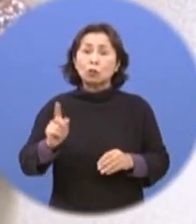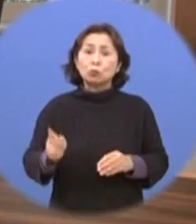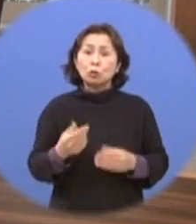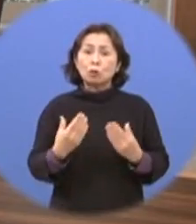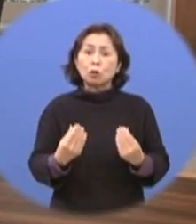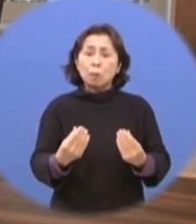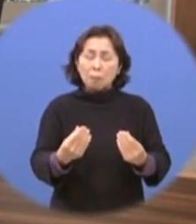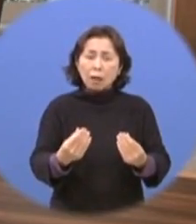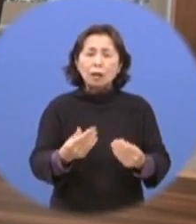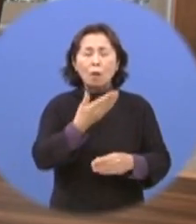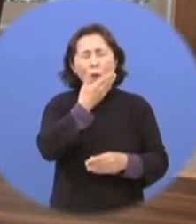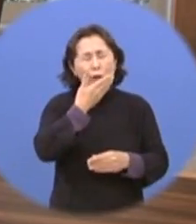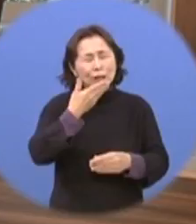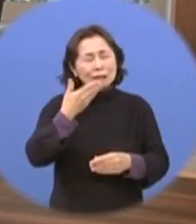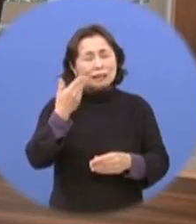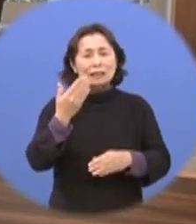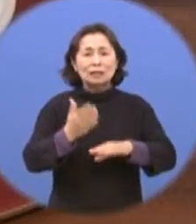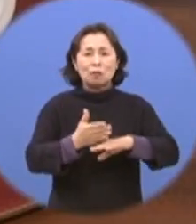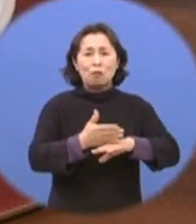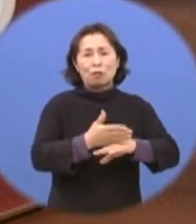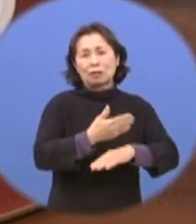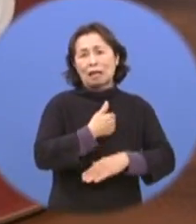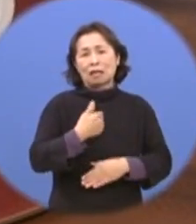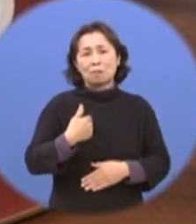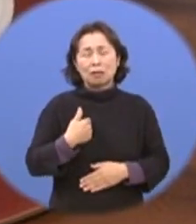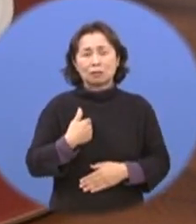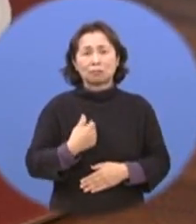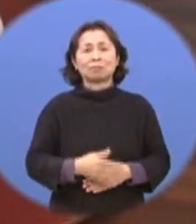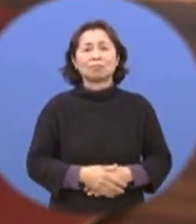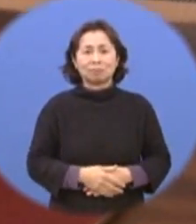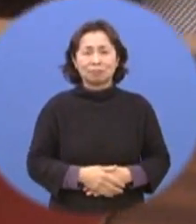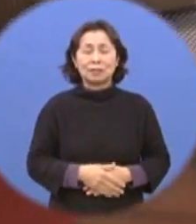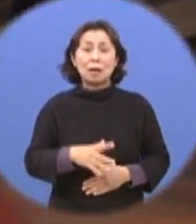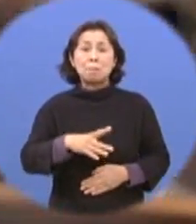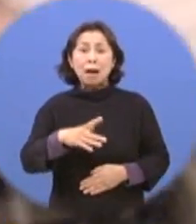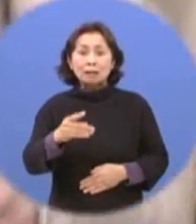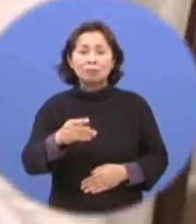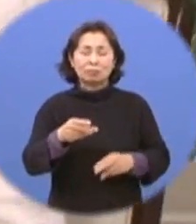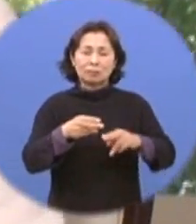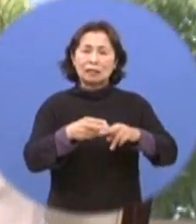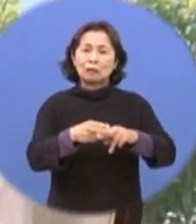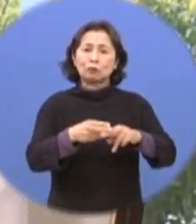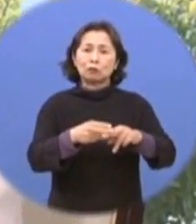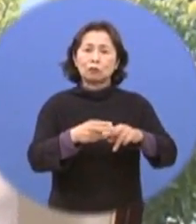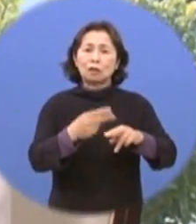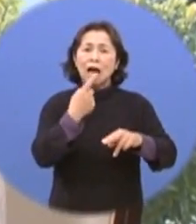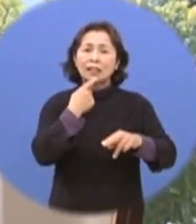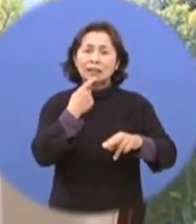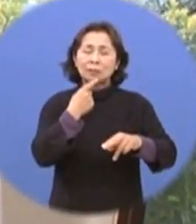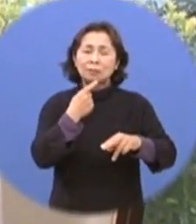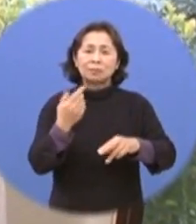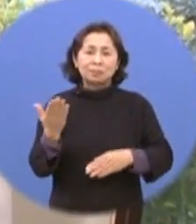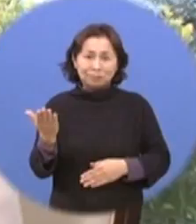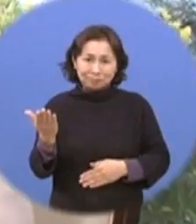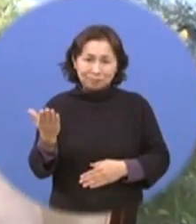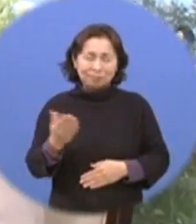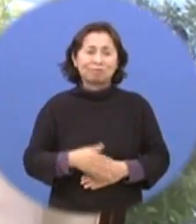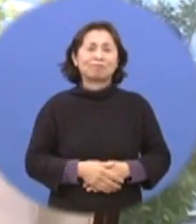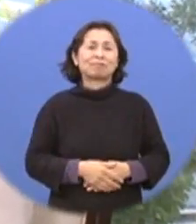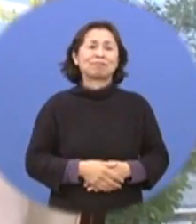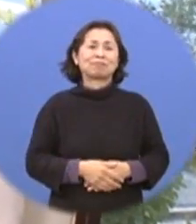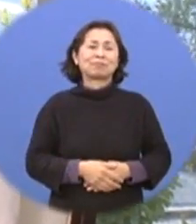ますではいただけは良いまずはお肉の味を一口味わってみて